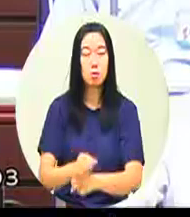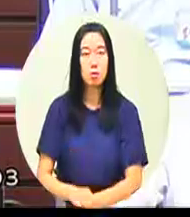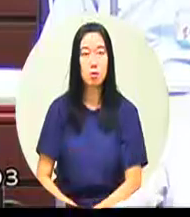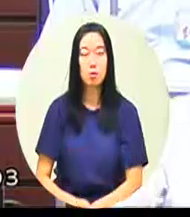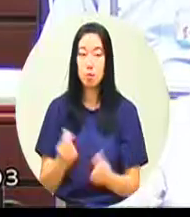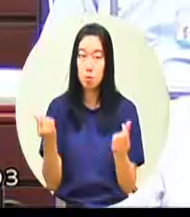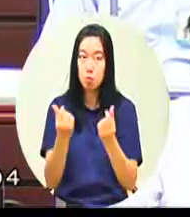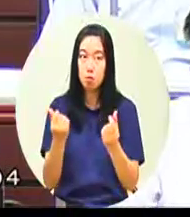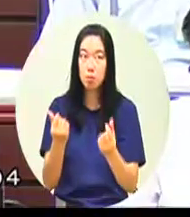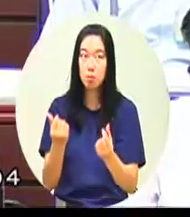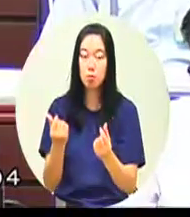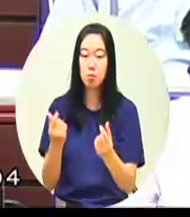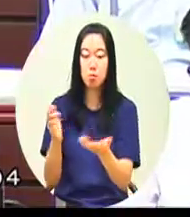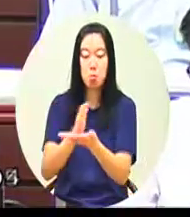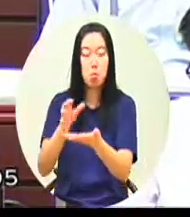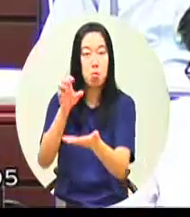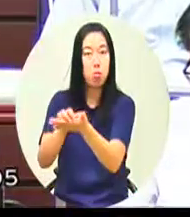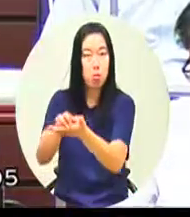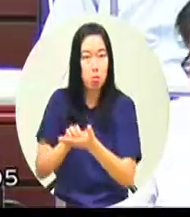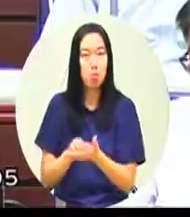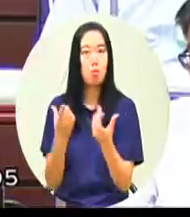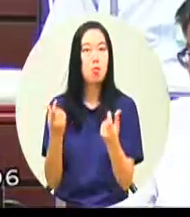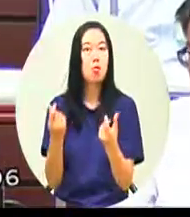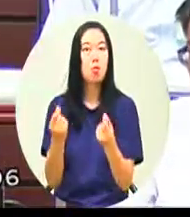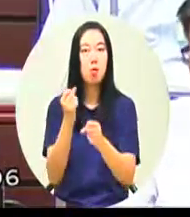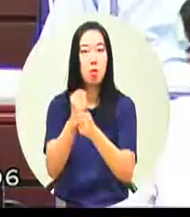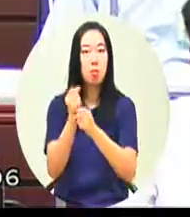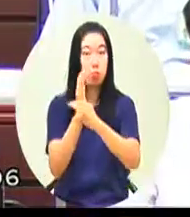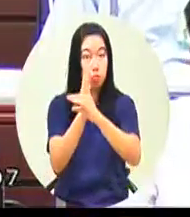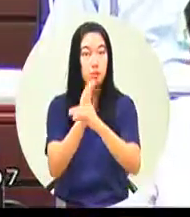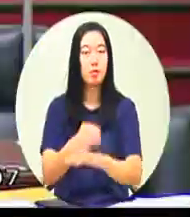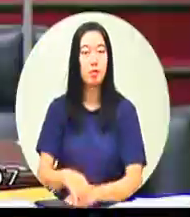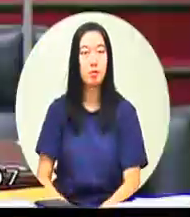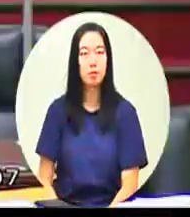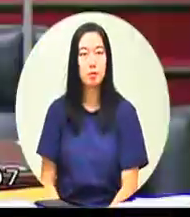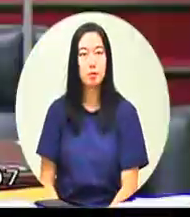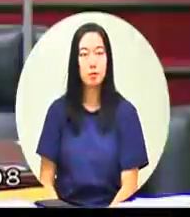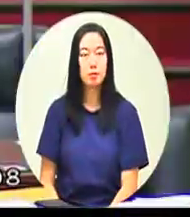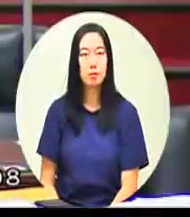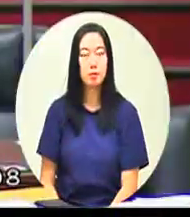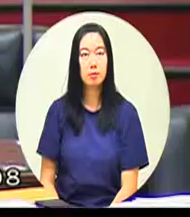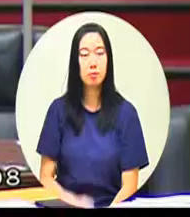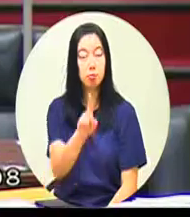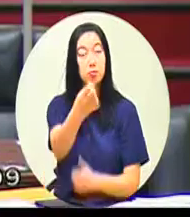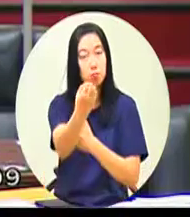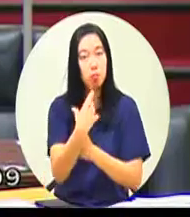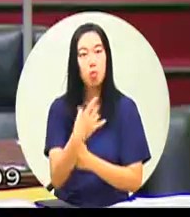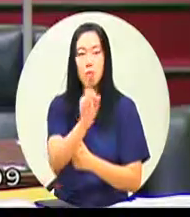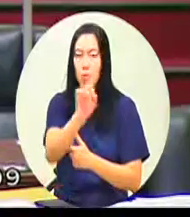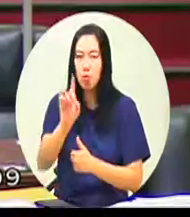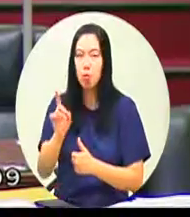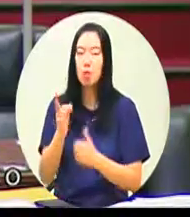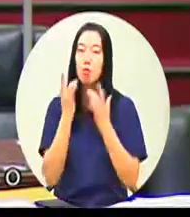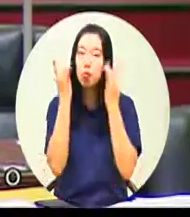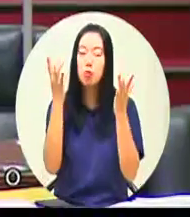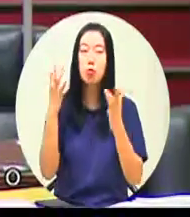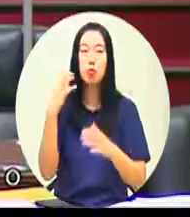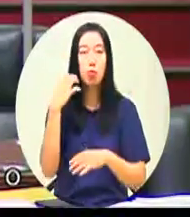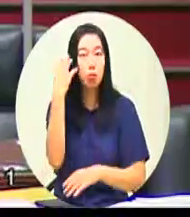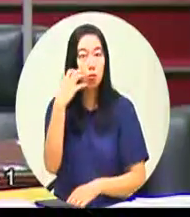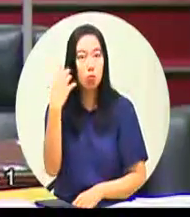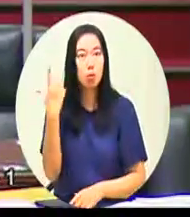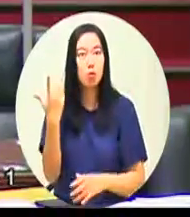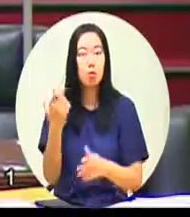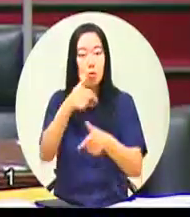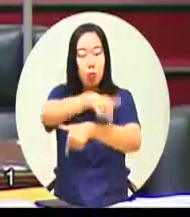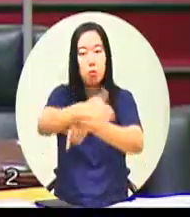清真认证都已经在进行。 好，蔡局长，我们有哪些蔬菜农产品